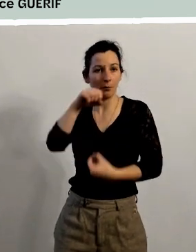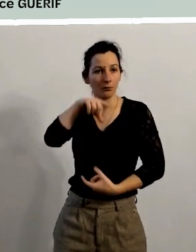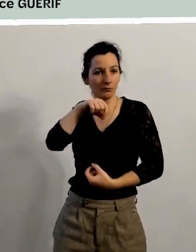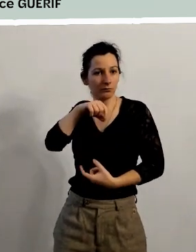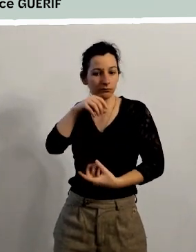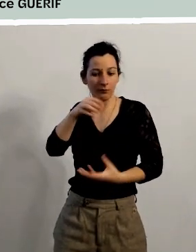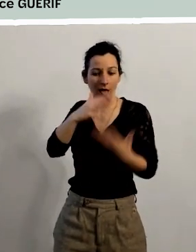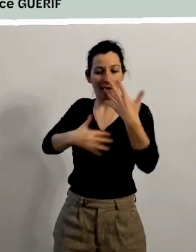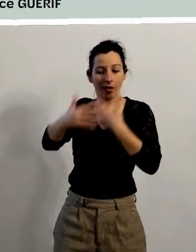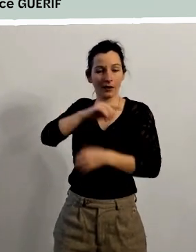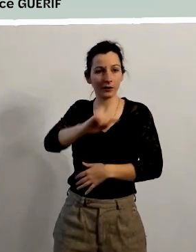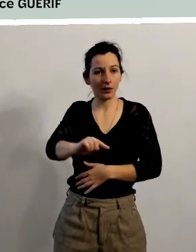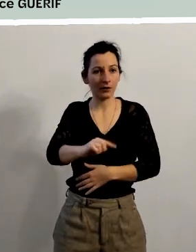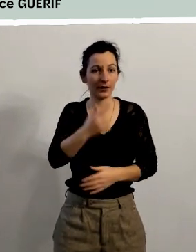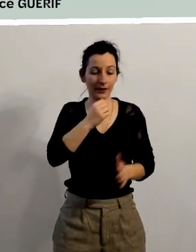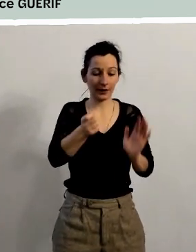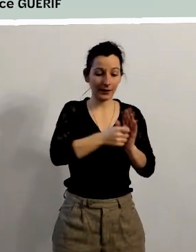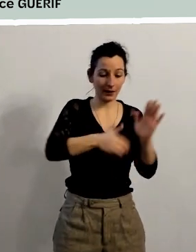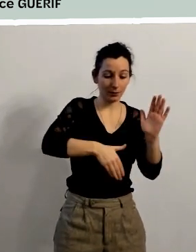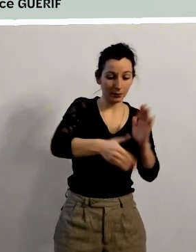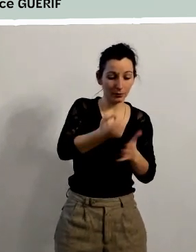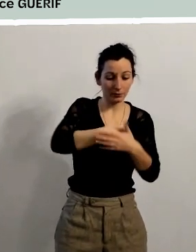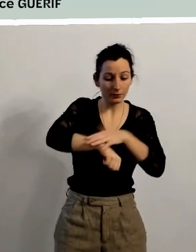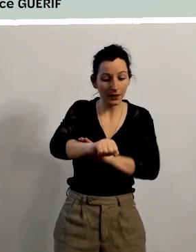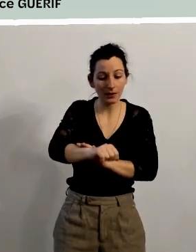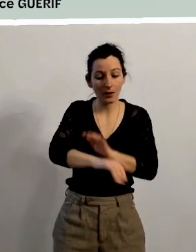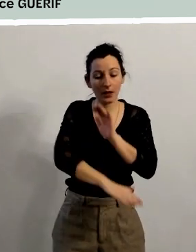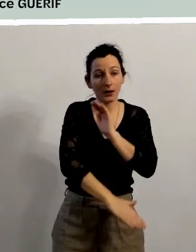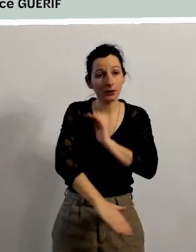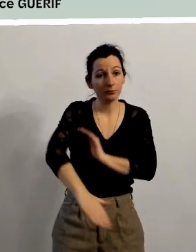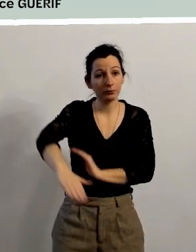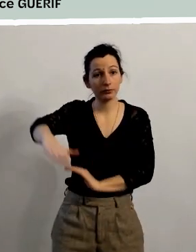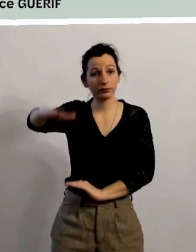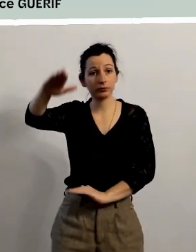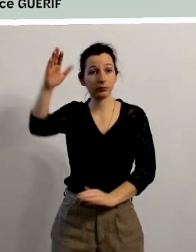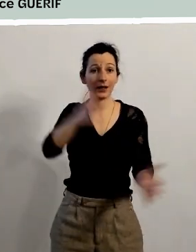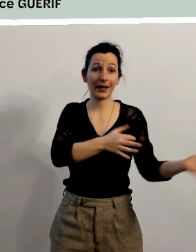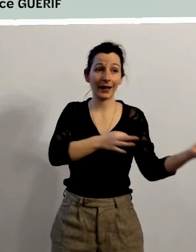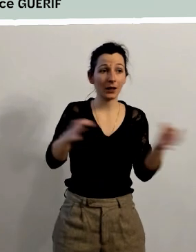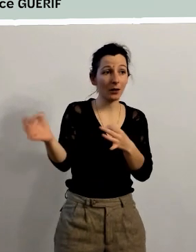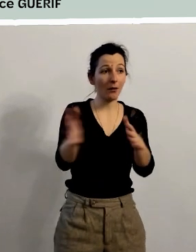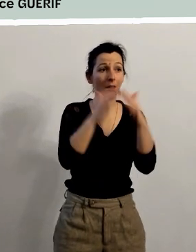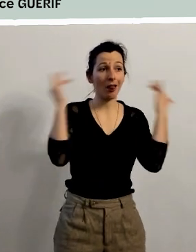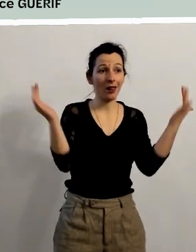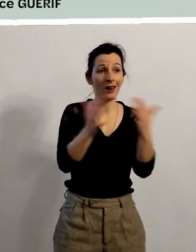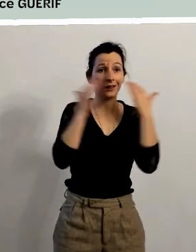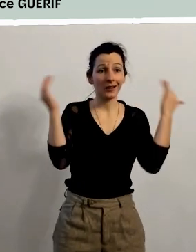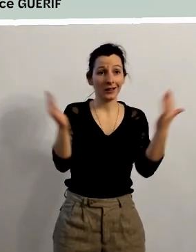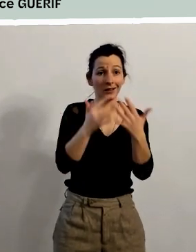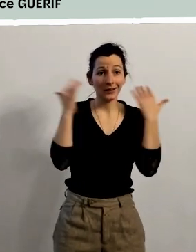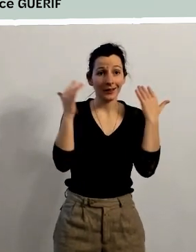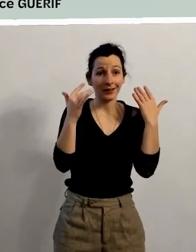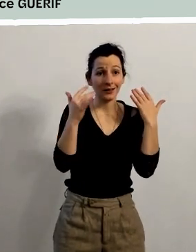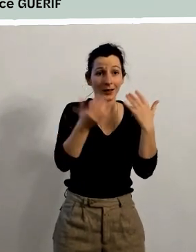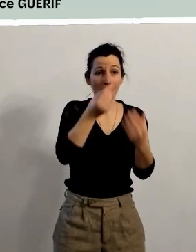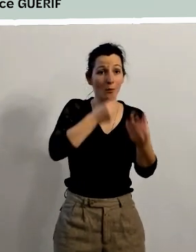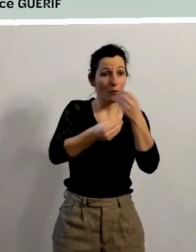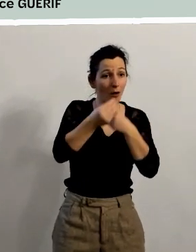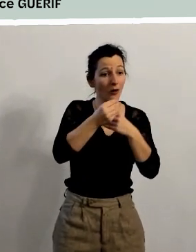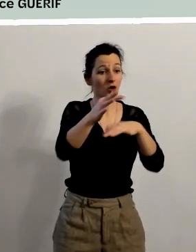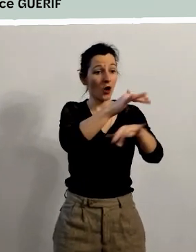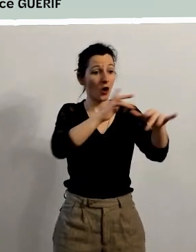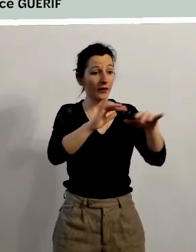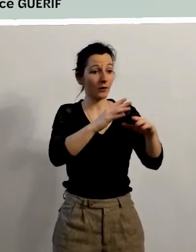pendant qu'on est dans le ventre, et puis un effet ensuite, une manifestation ensuite après la naissance,